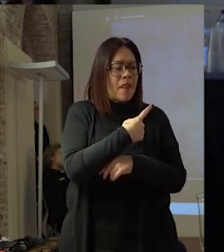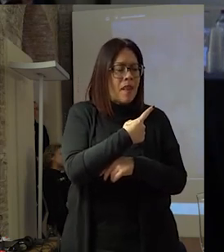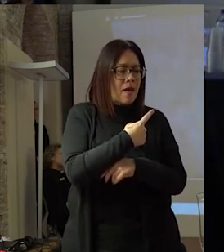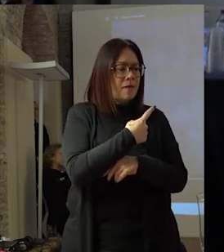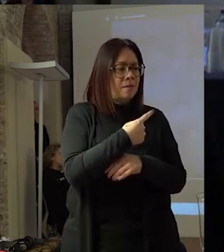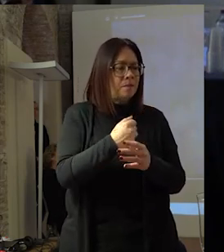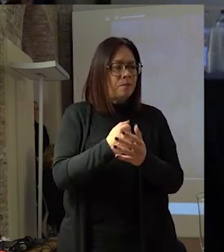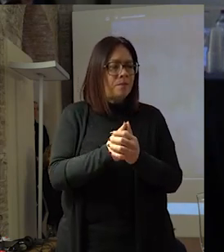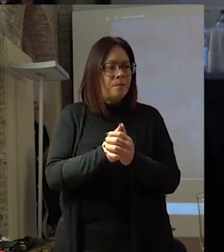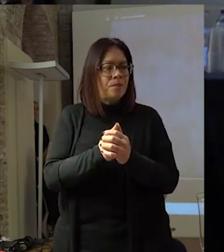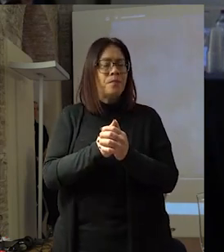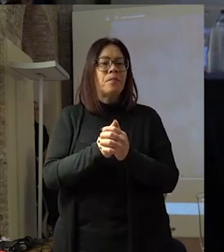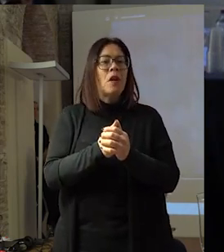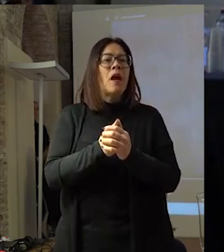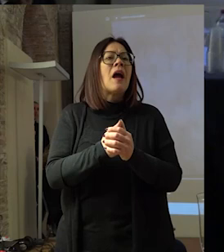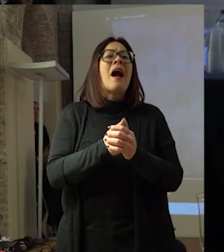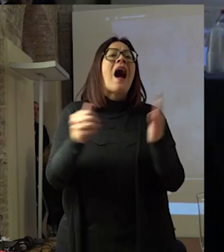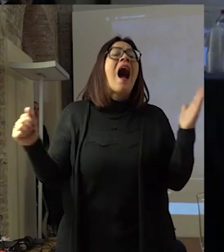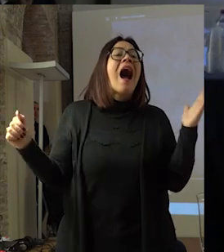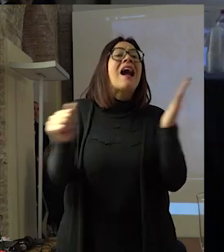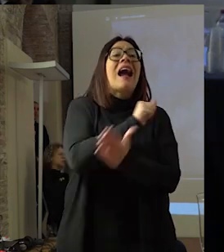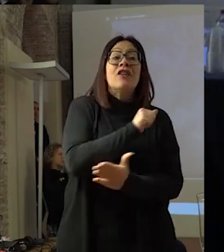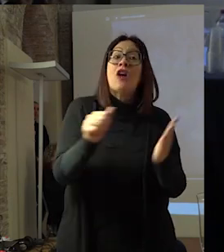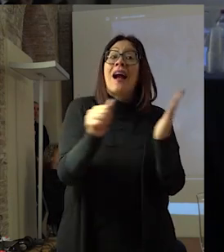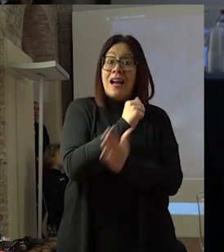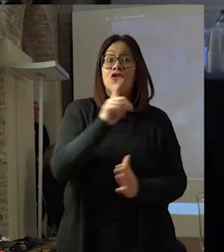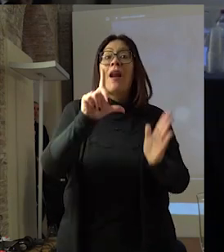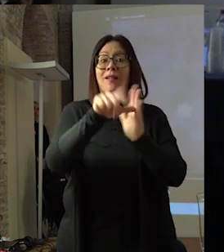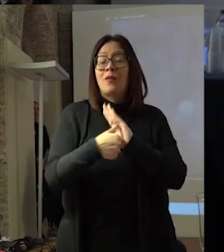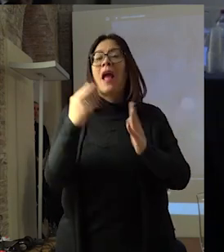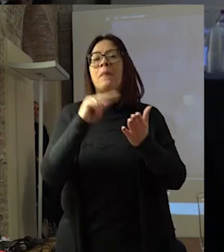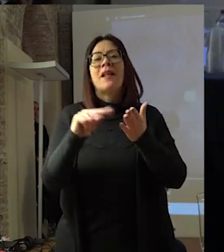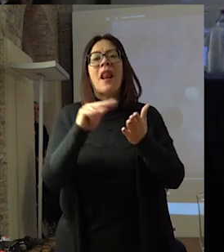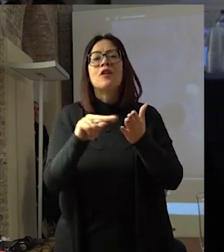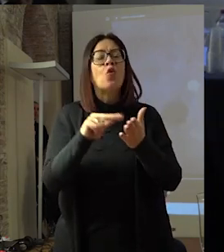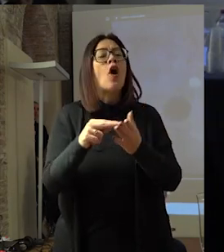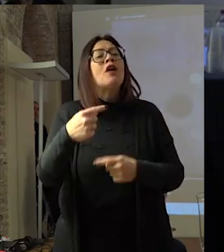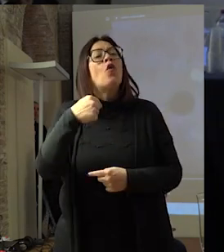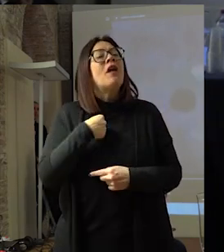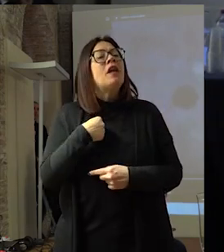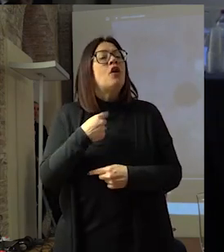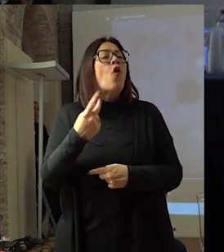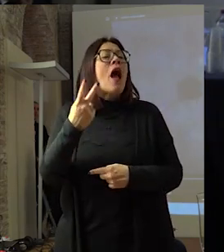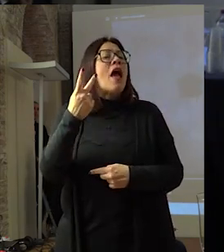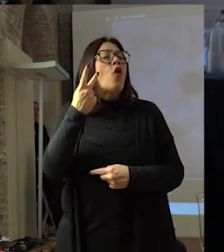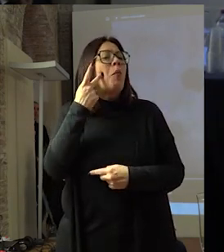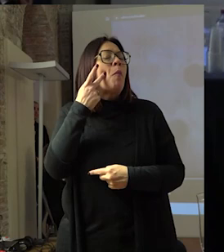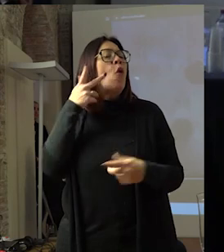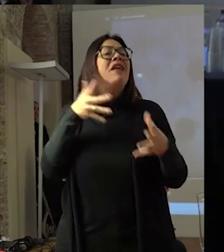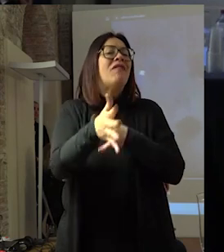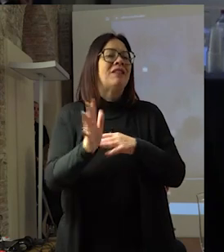della scuola e dell'indifferenza, e quindi sono grato a chi mi ha